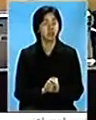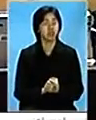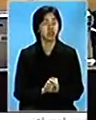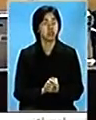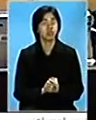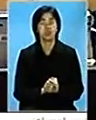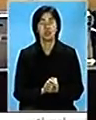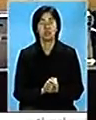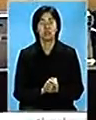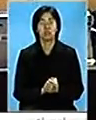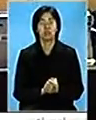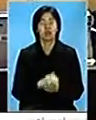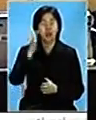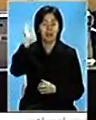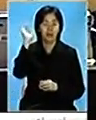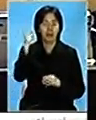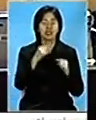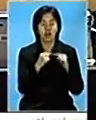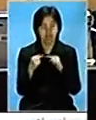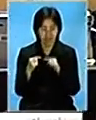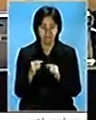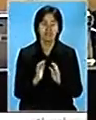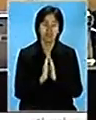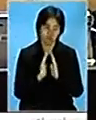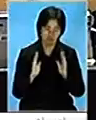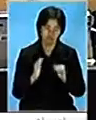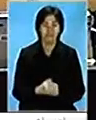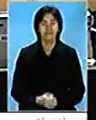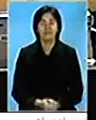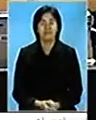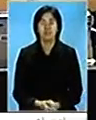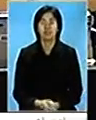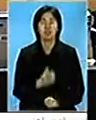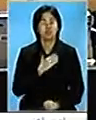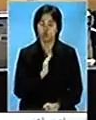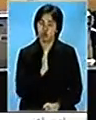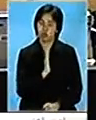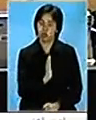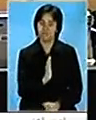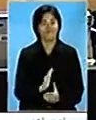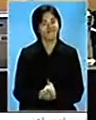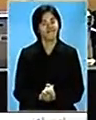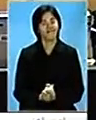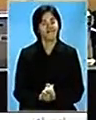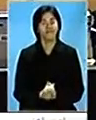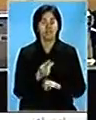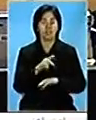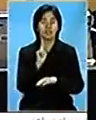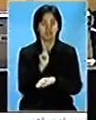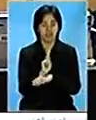ประธานที่เคารพ เช ิ ญอภิปรายต่อครับ ขอบคุณครับผมเป็นคนตรงไปตรงมาท่านประธาน